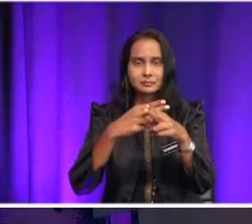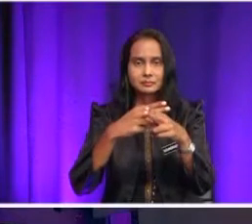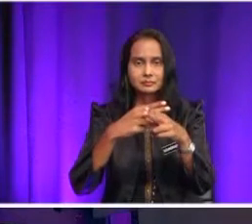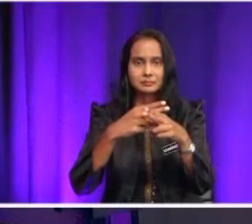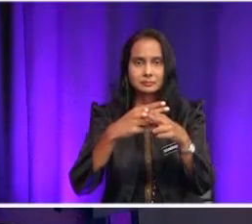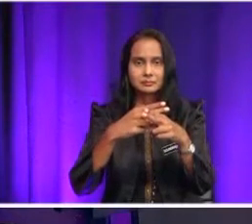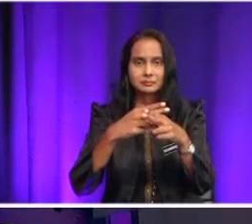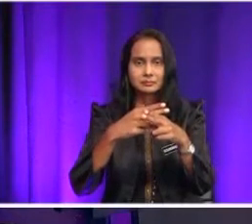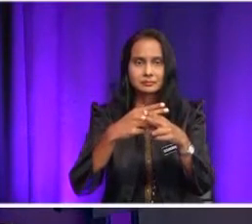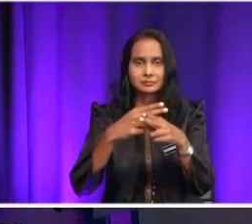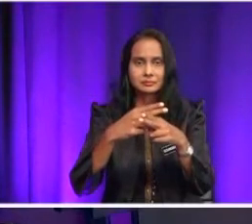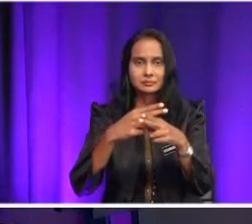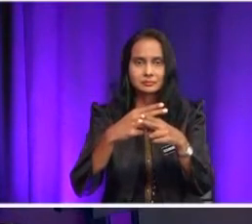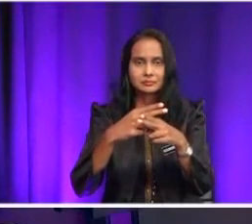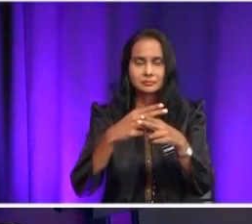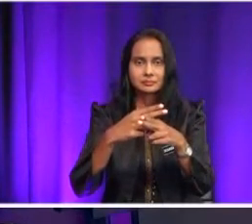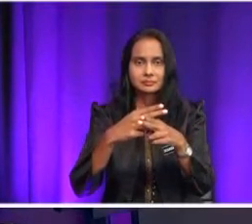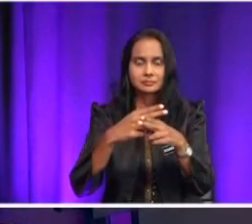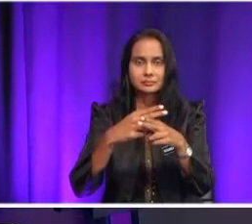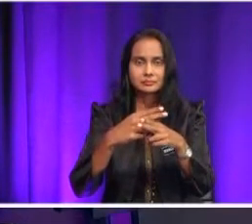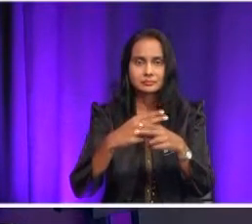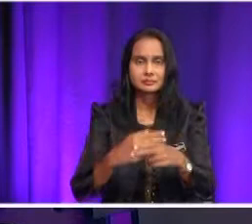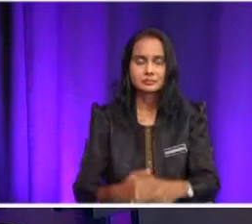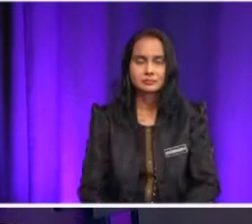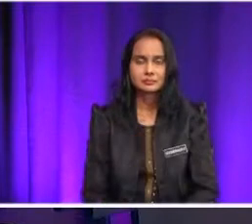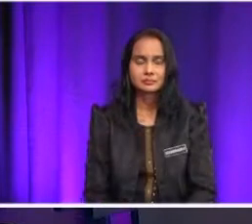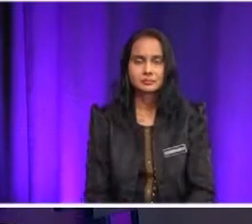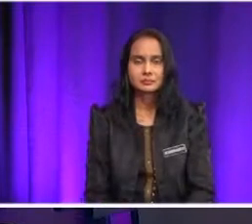Kenapa kita Panggil jangan ke pendek 1